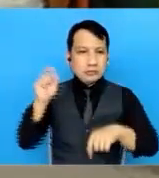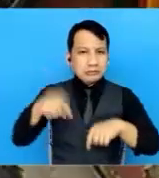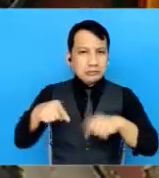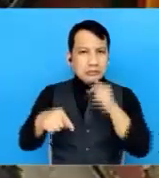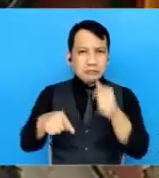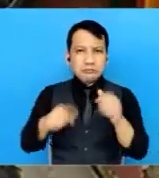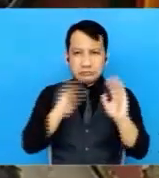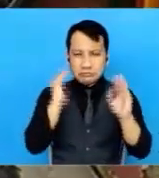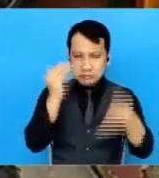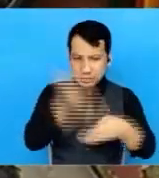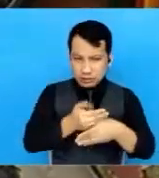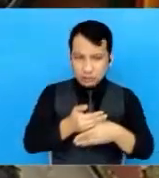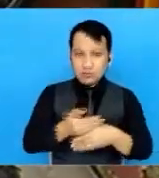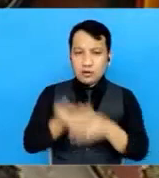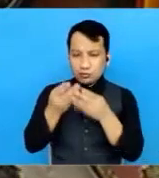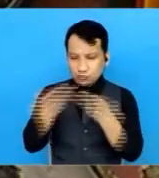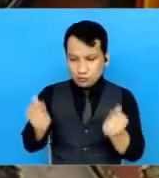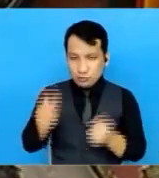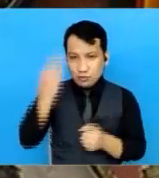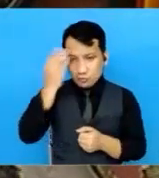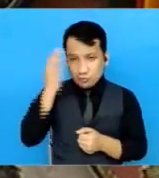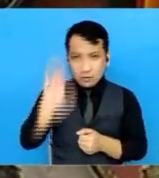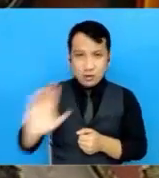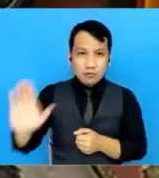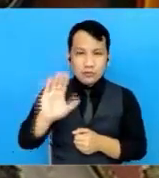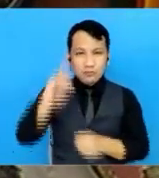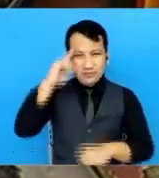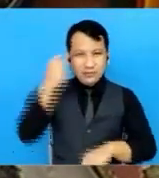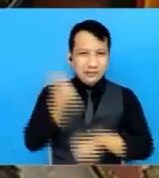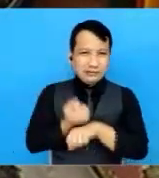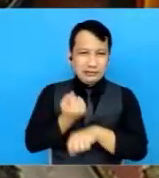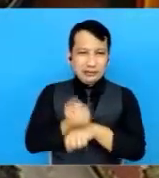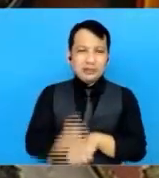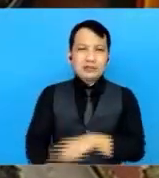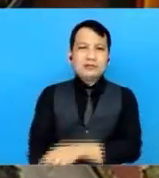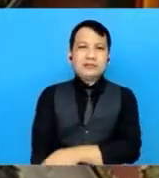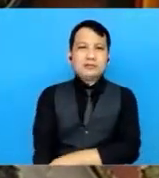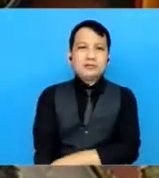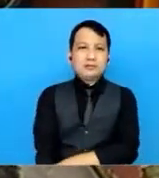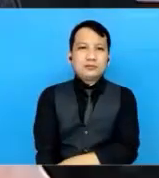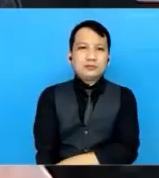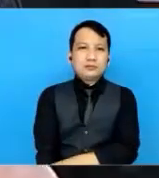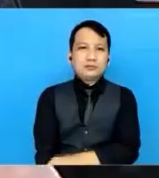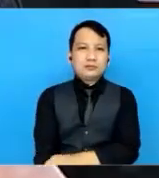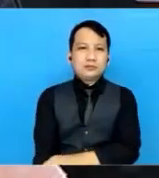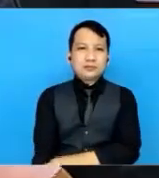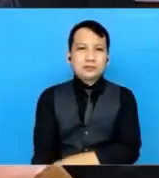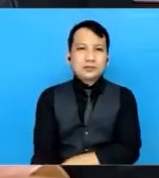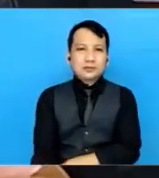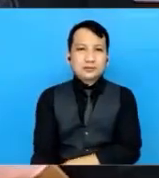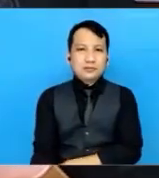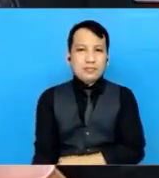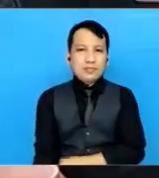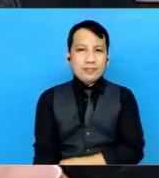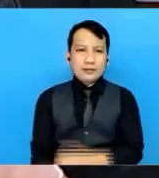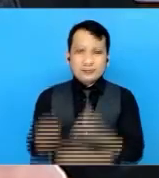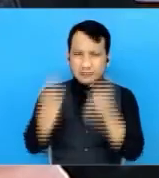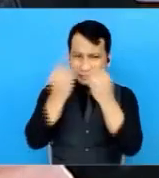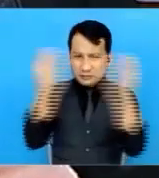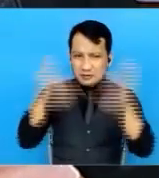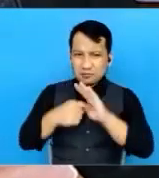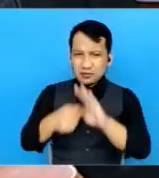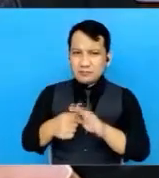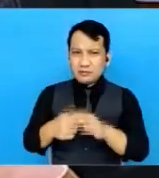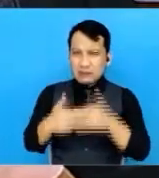i-lockdown. Solusyon din daw ito laban sa mga pasaway. Ang problema natin, maraming asymptomatic. Marami kami insidente dito,